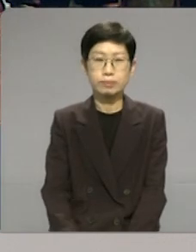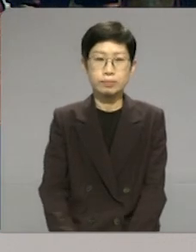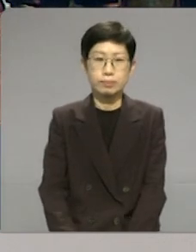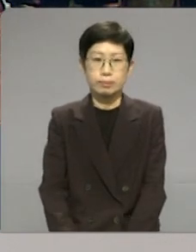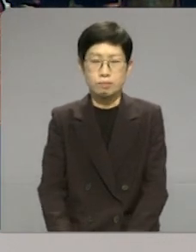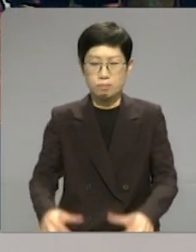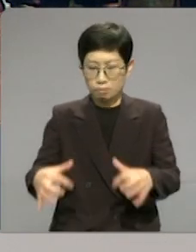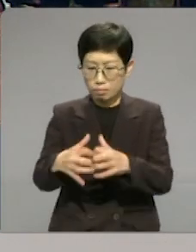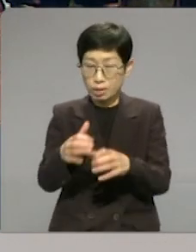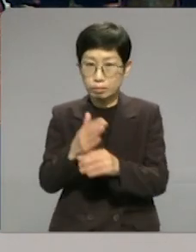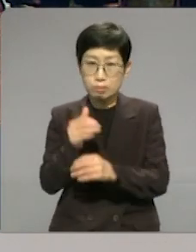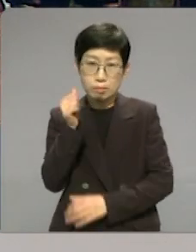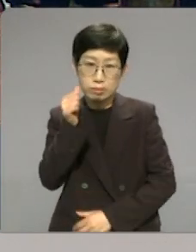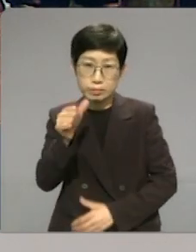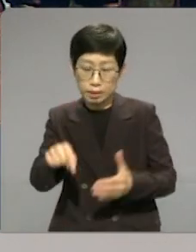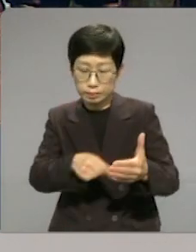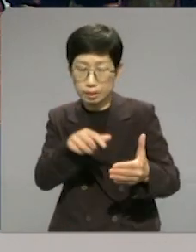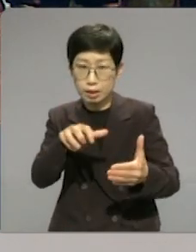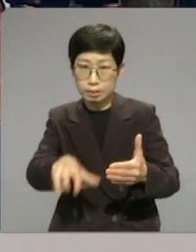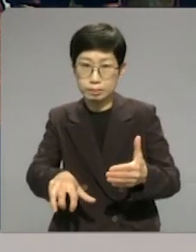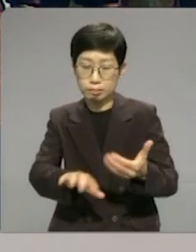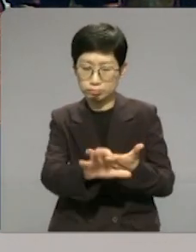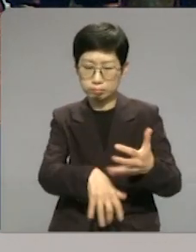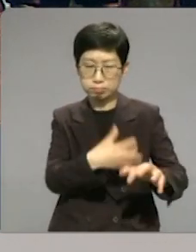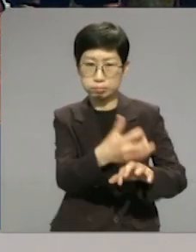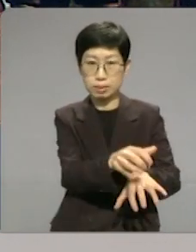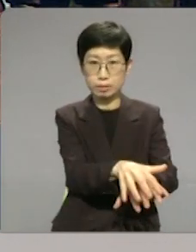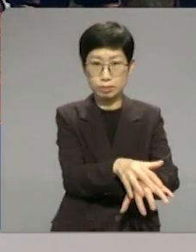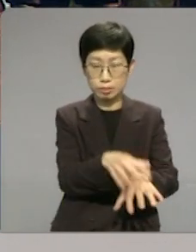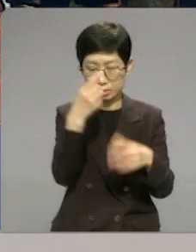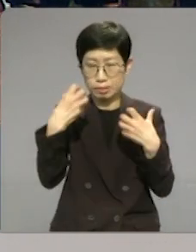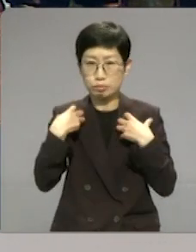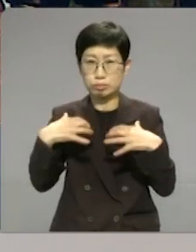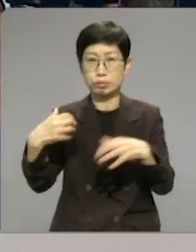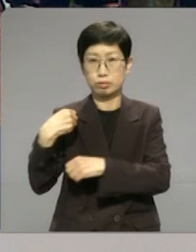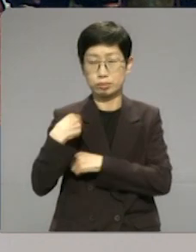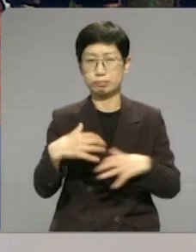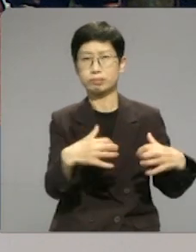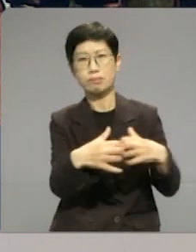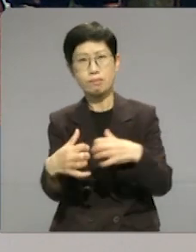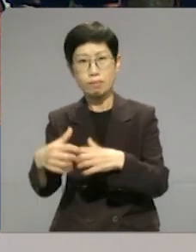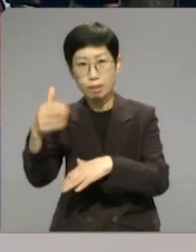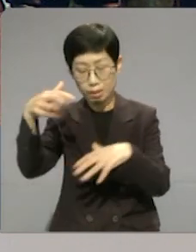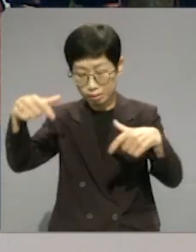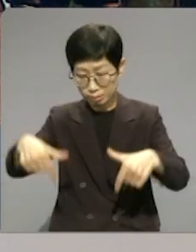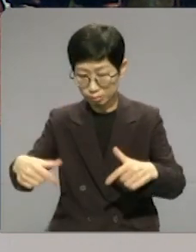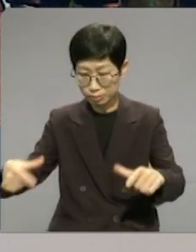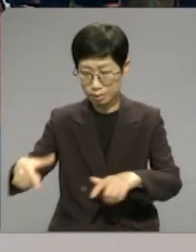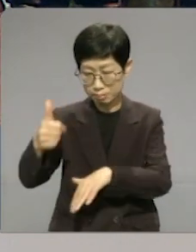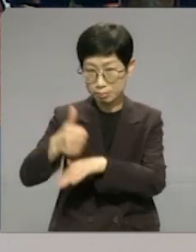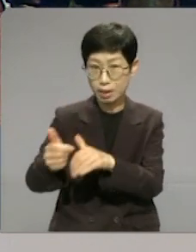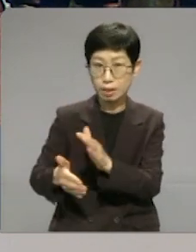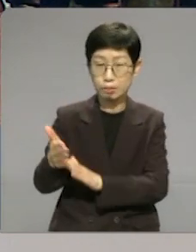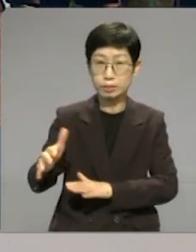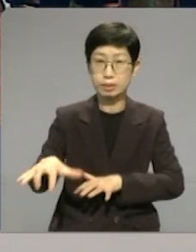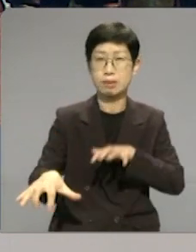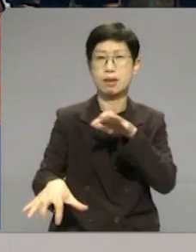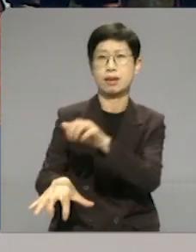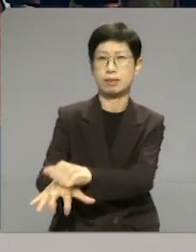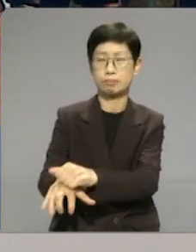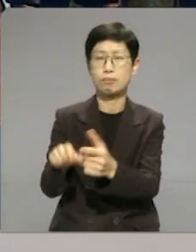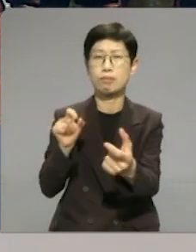네, 내전 중인 수단에서 반군이 정부군을 밀어붙이며 서부 지역의 마지막 도시 함락을 눈앞에 두고